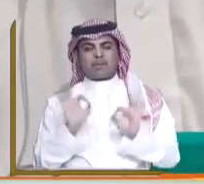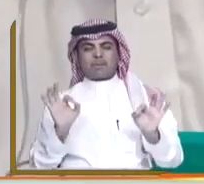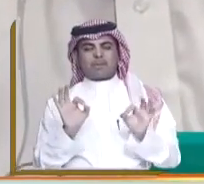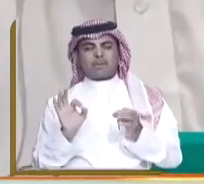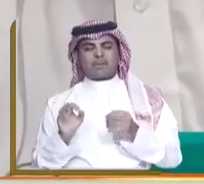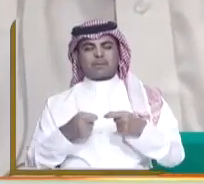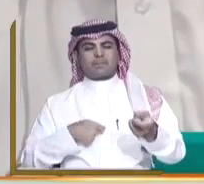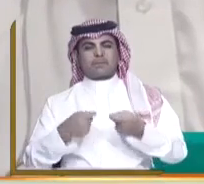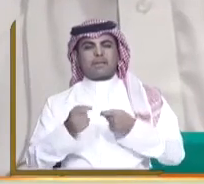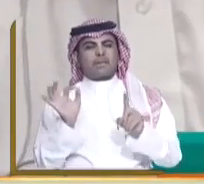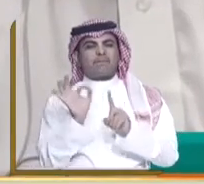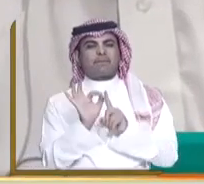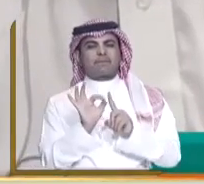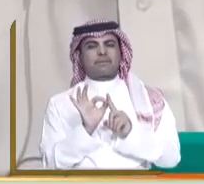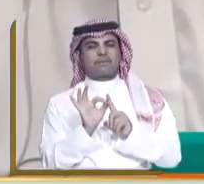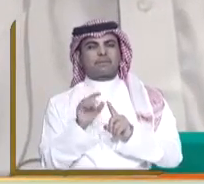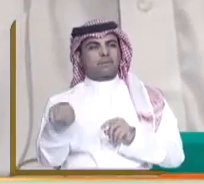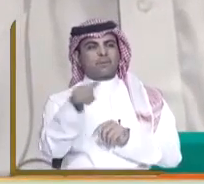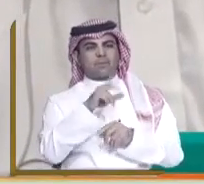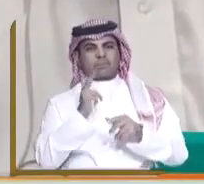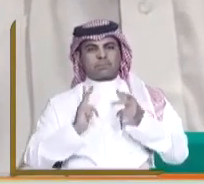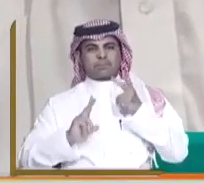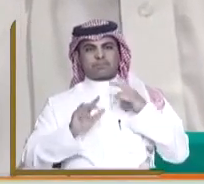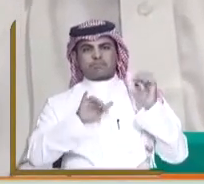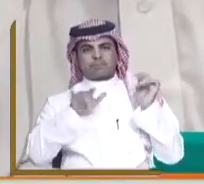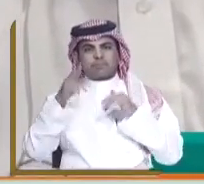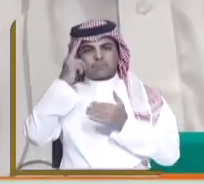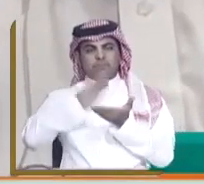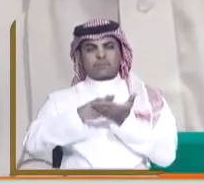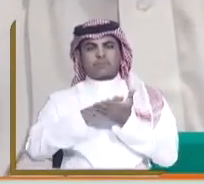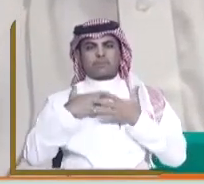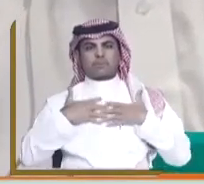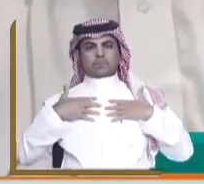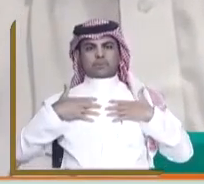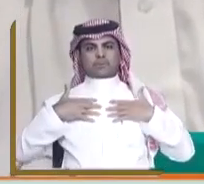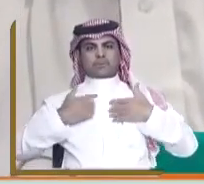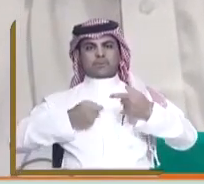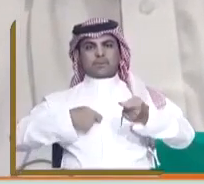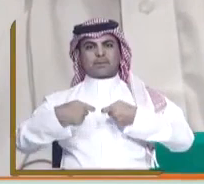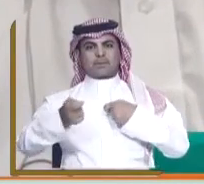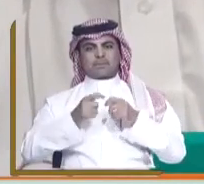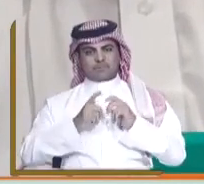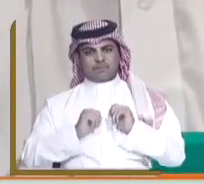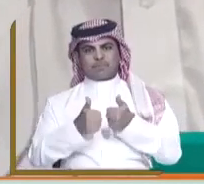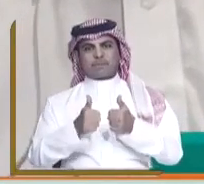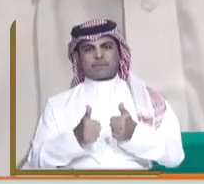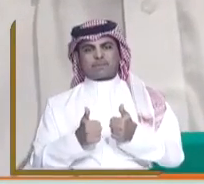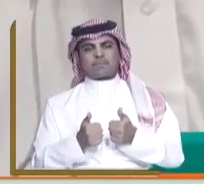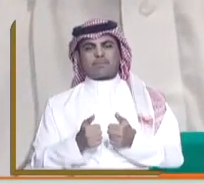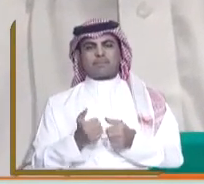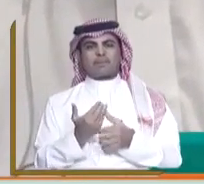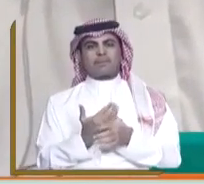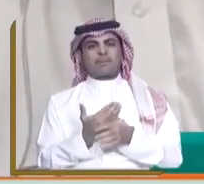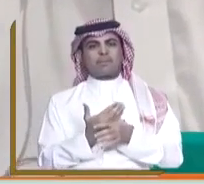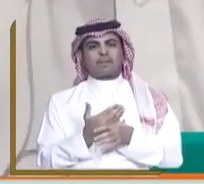هذه حقيقه تعطي امل لدى المستثمر وتعطيه ايضا دافعيه للانطلاق واقتناء الفرص